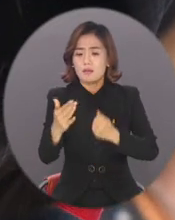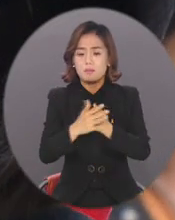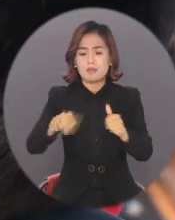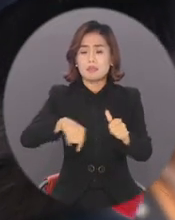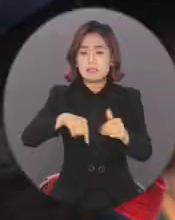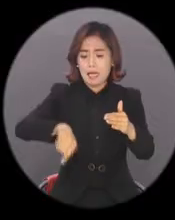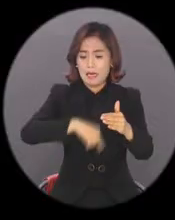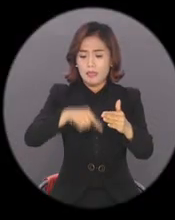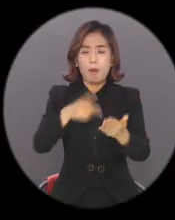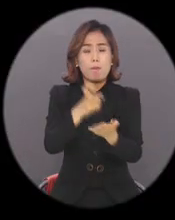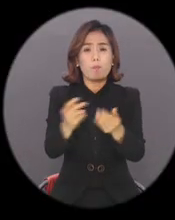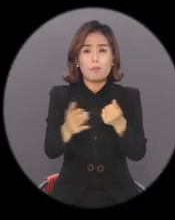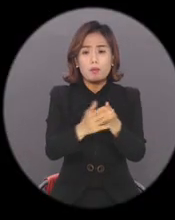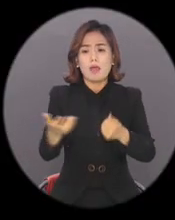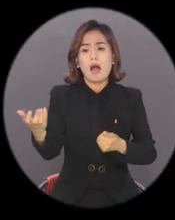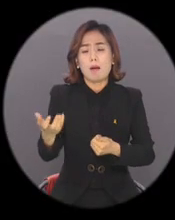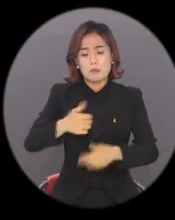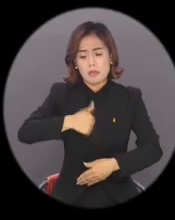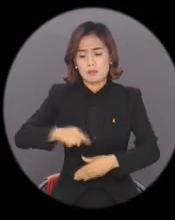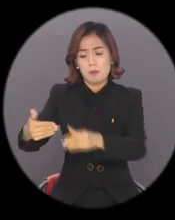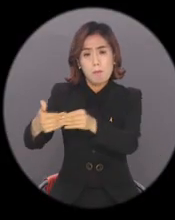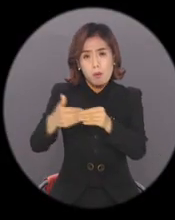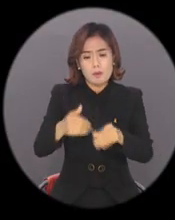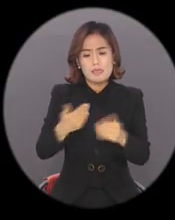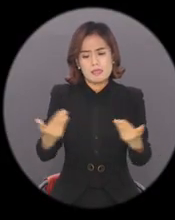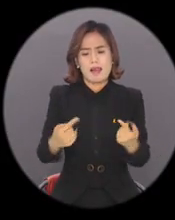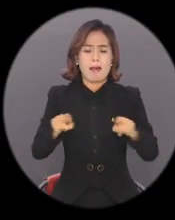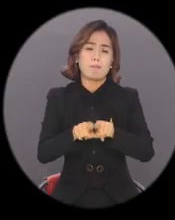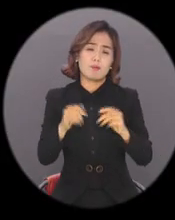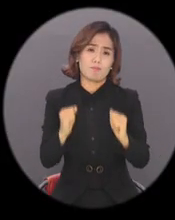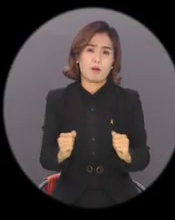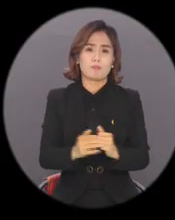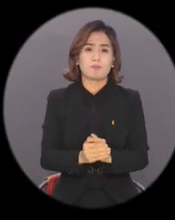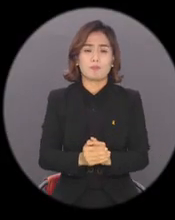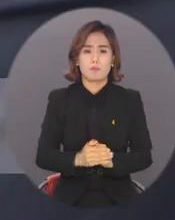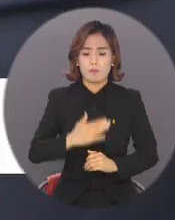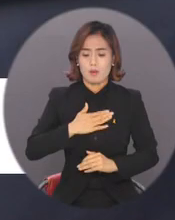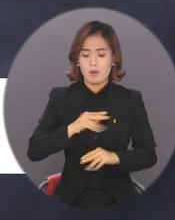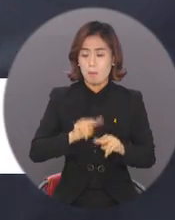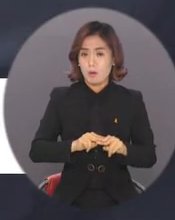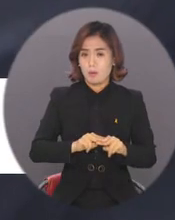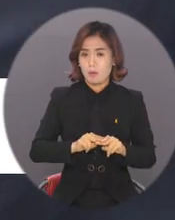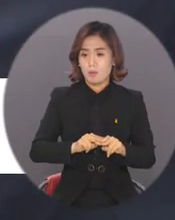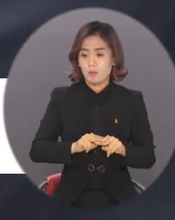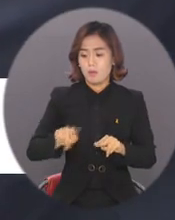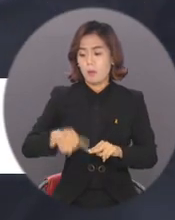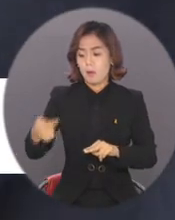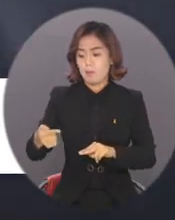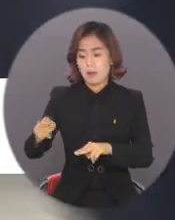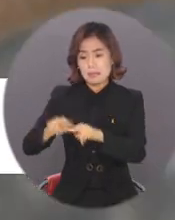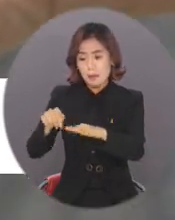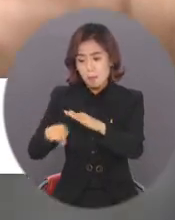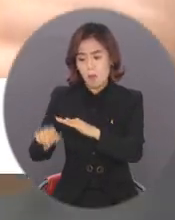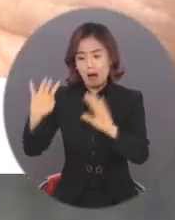규정 탓에 아픈 아이를 사무실까지 데리고 와 일을 해야 했습니다. 그러니까 저는 옆에 앉아있고 거기 밑에 의자 보이시죠?